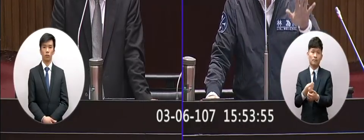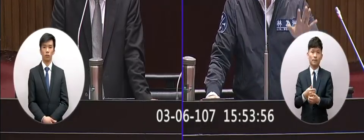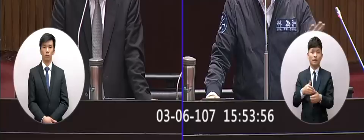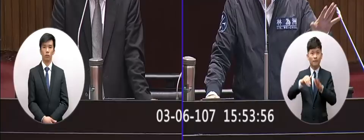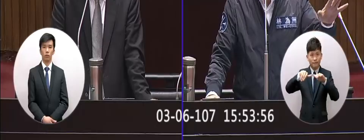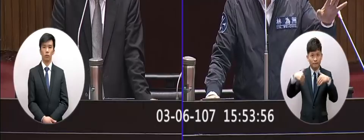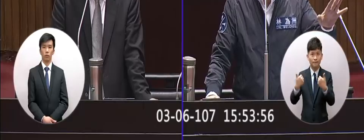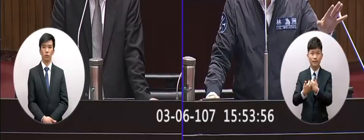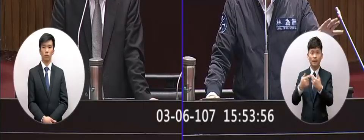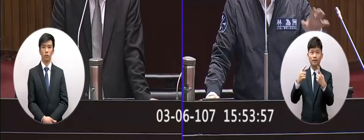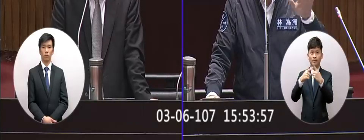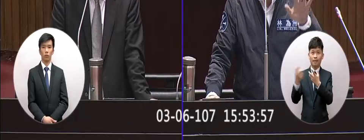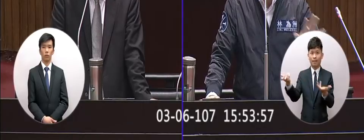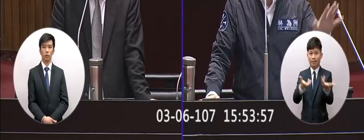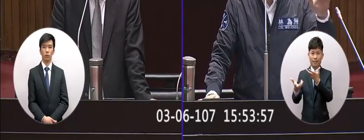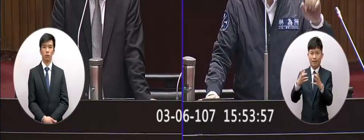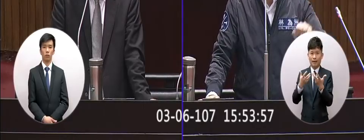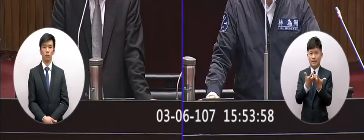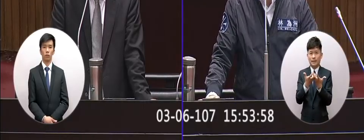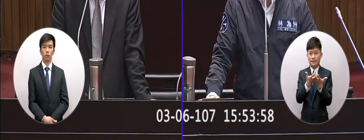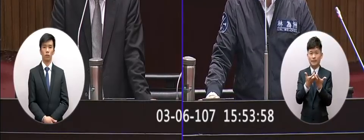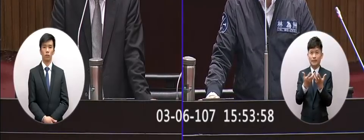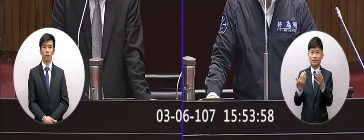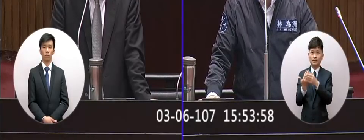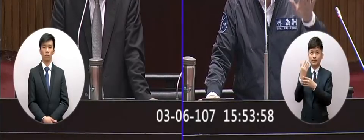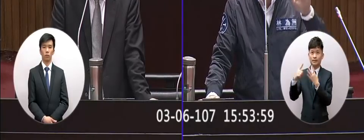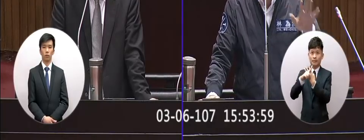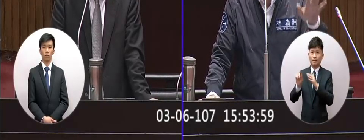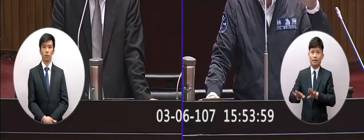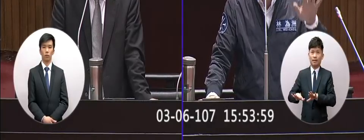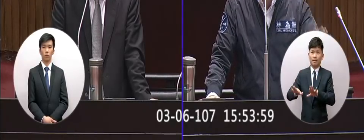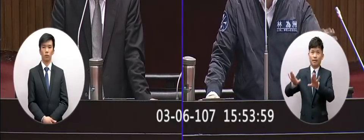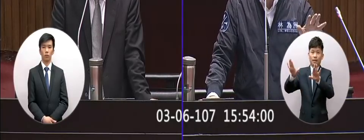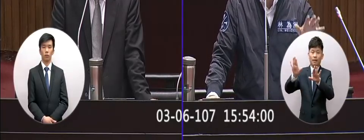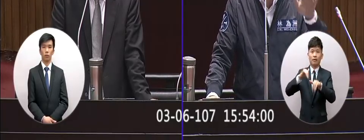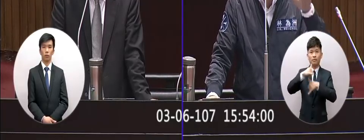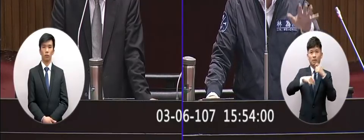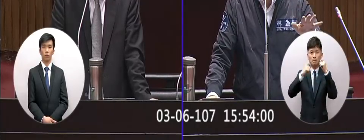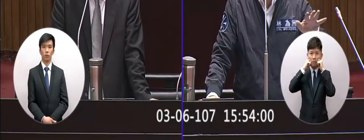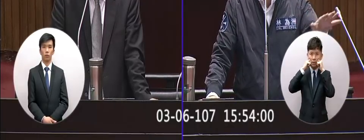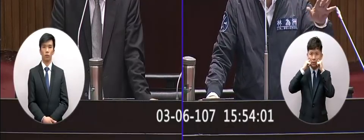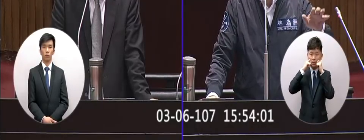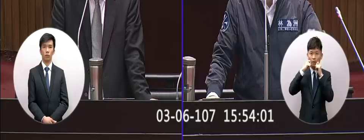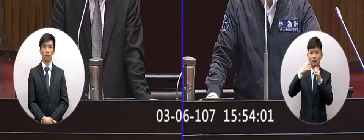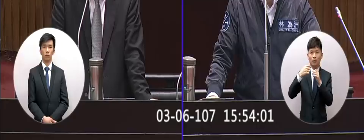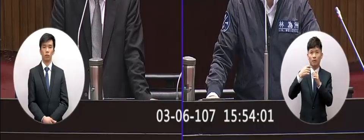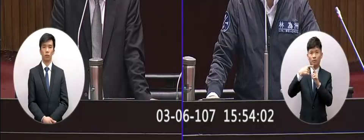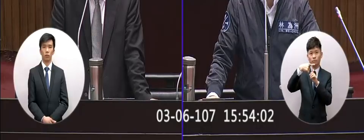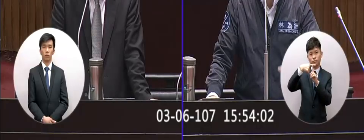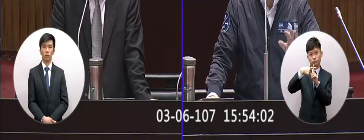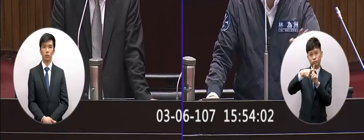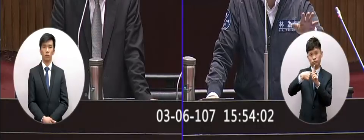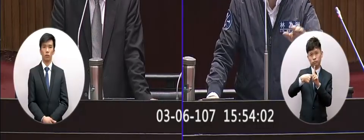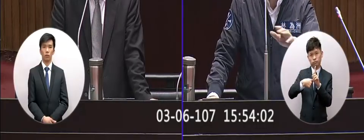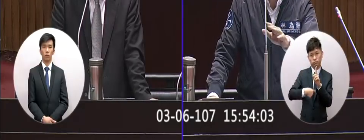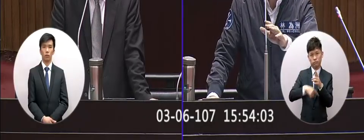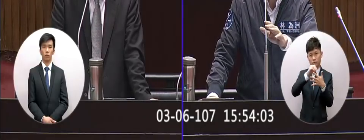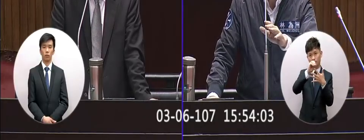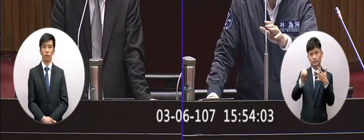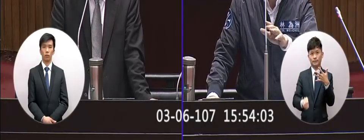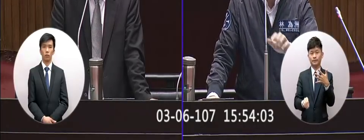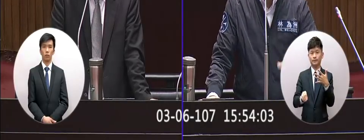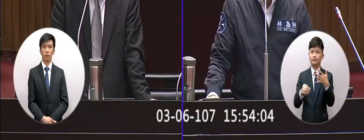他人口聚集。产业也发展了，但是呢，生活品质一再的往下，这个更低